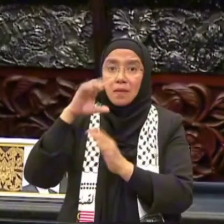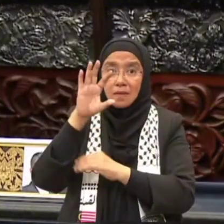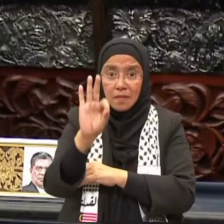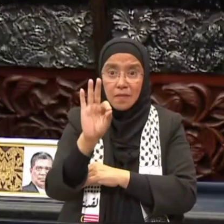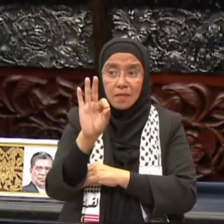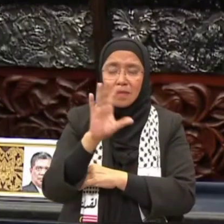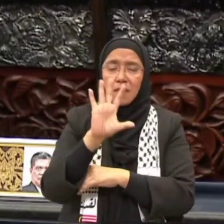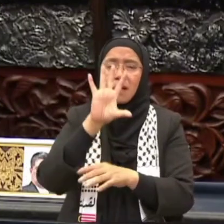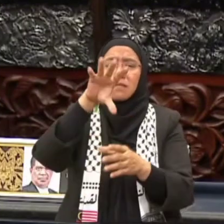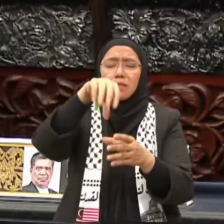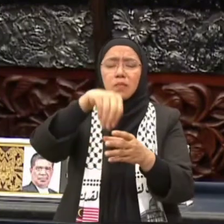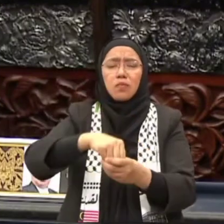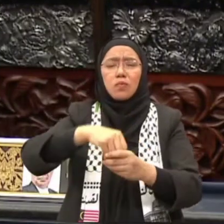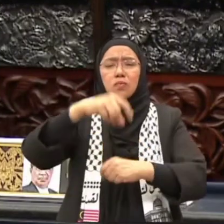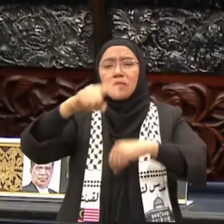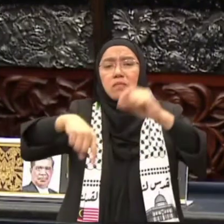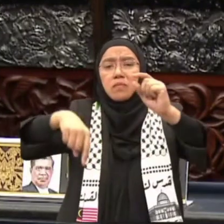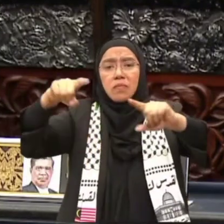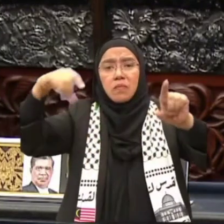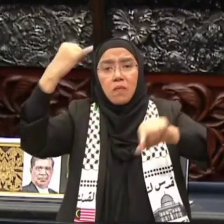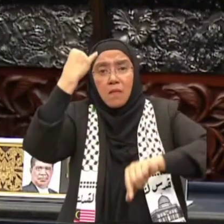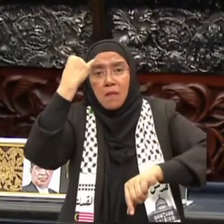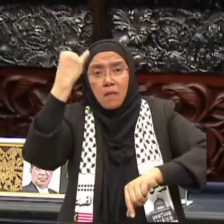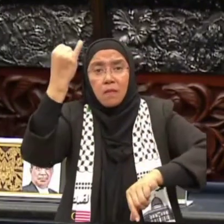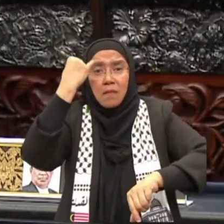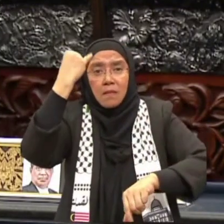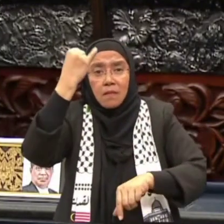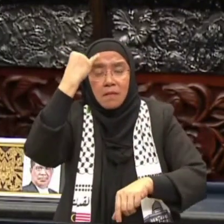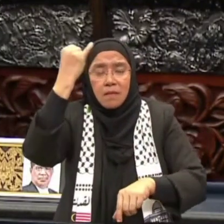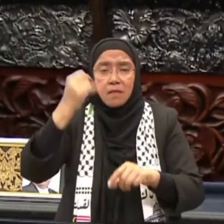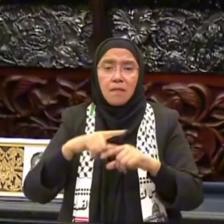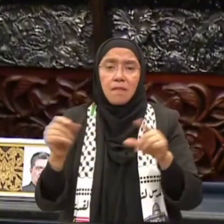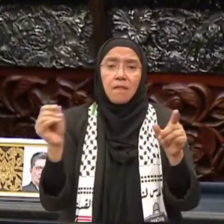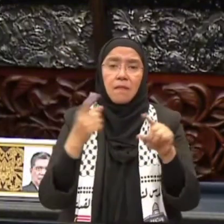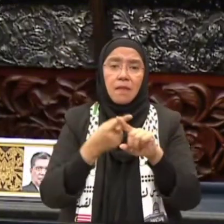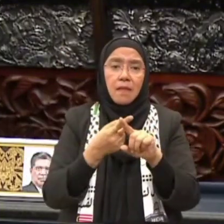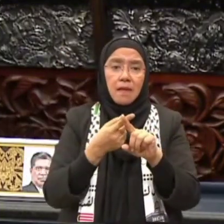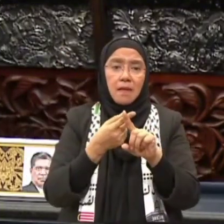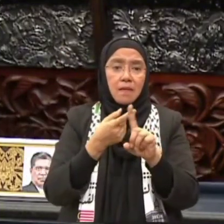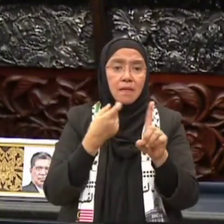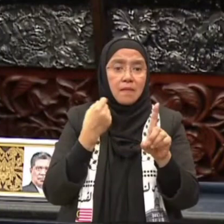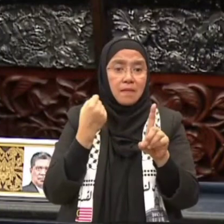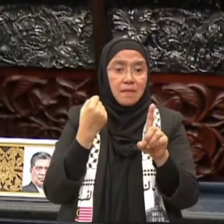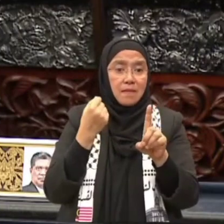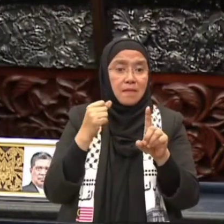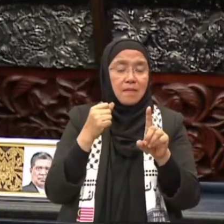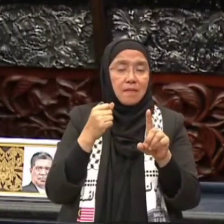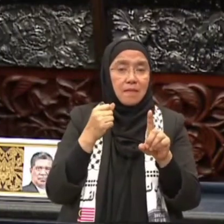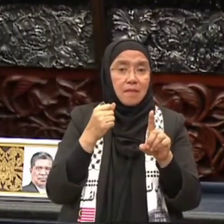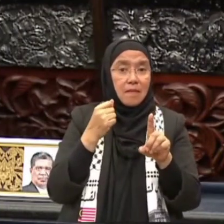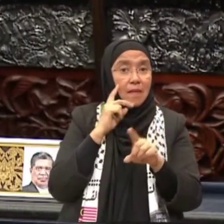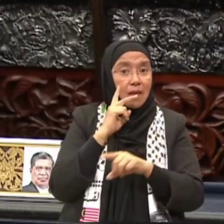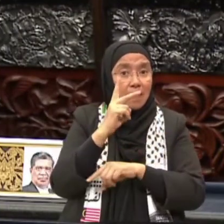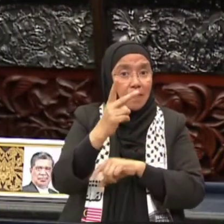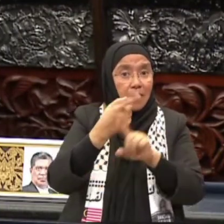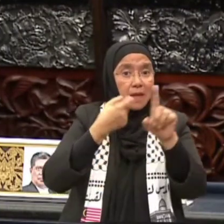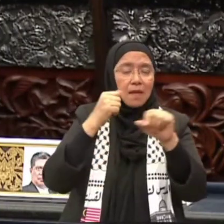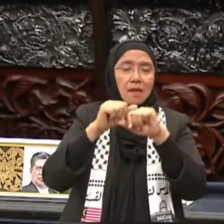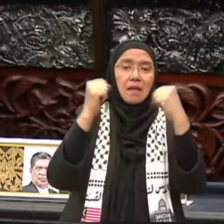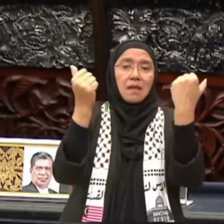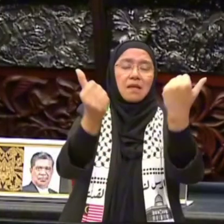melibatkan pandangan pelbagai pihak selain dari pandangan agensi-agensi kerajaan seperti Kementerian